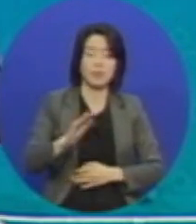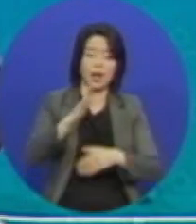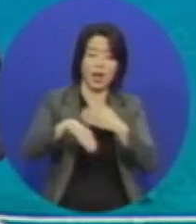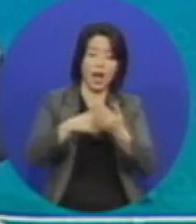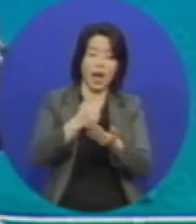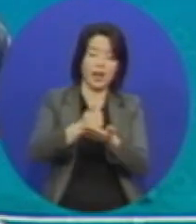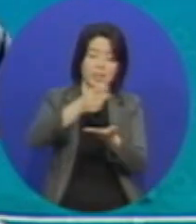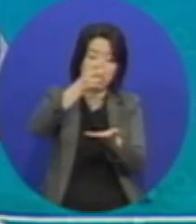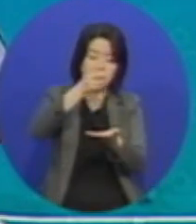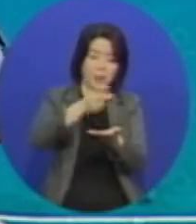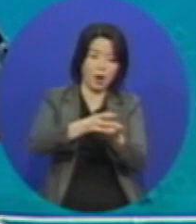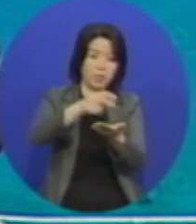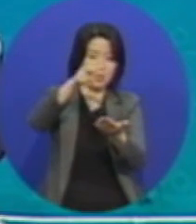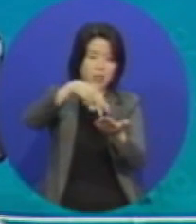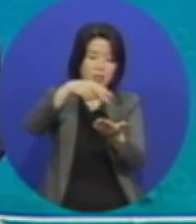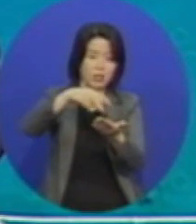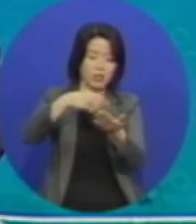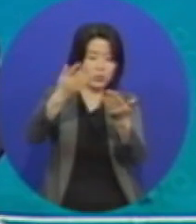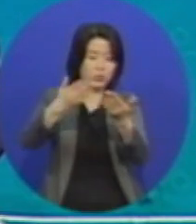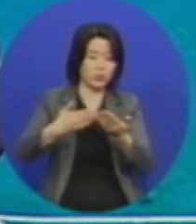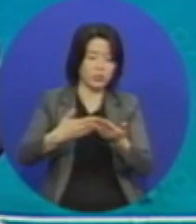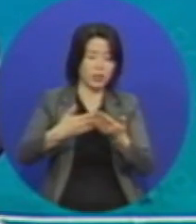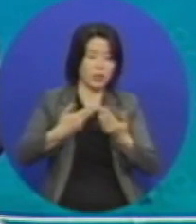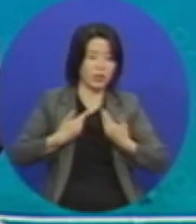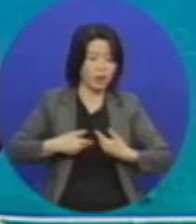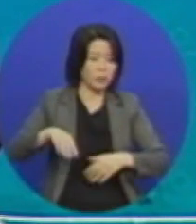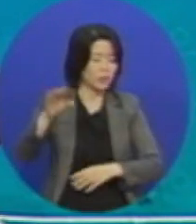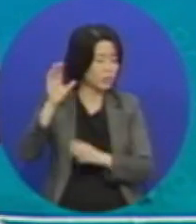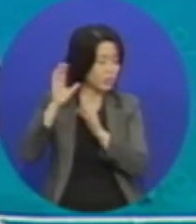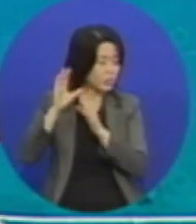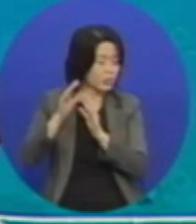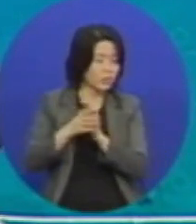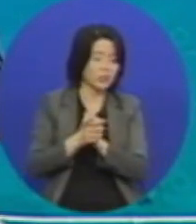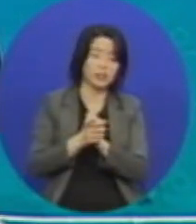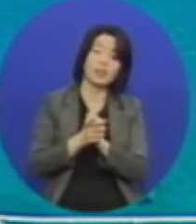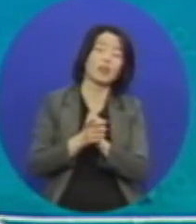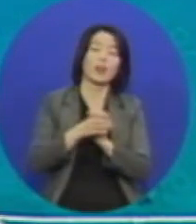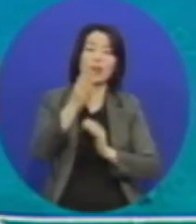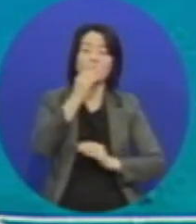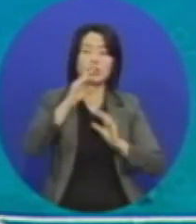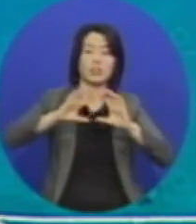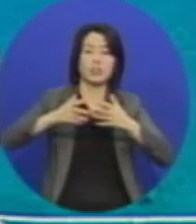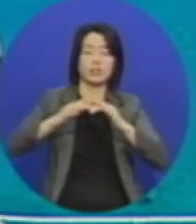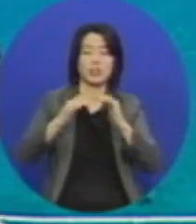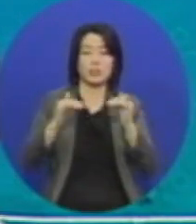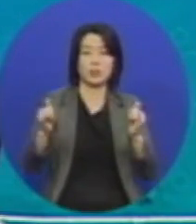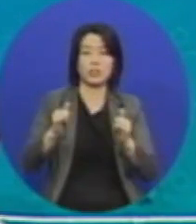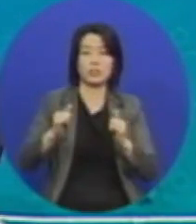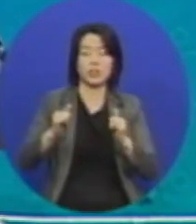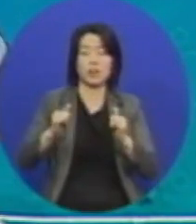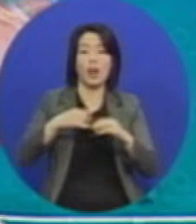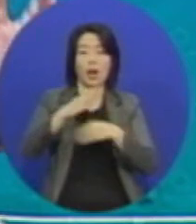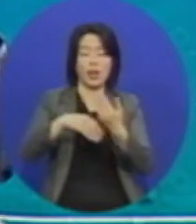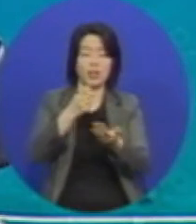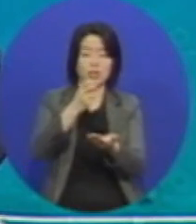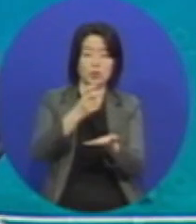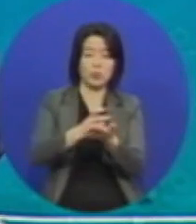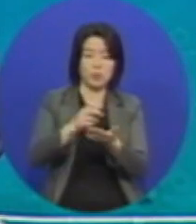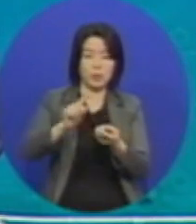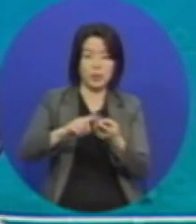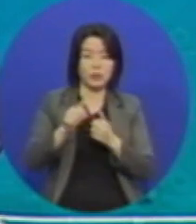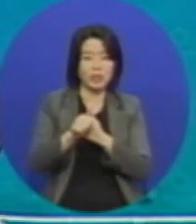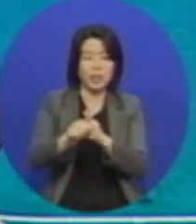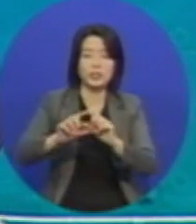율법을 읽어 주는데 가만히 듣다 보니까 이스라엘 백성들이 하나님의 율법대로 살지 않은 게 너무 많은